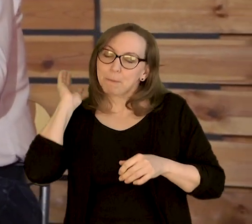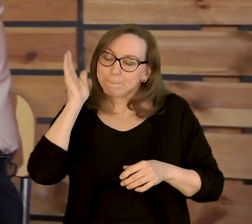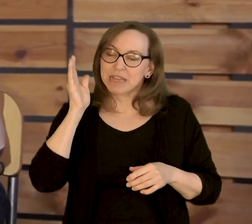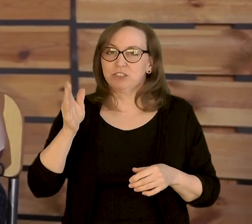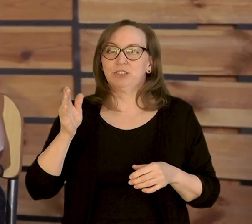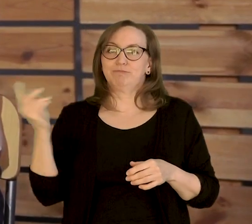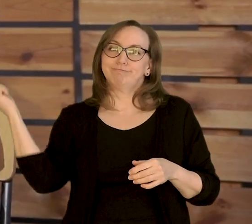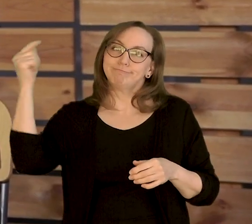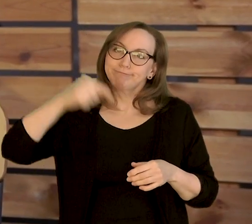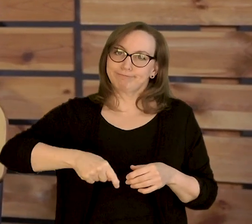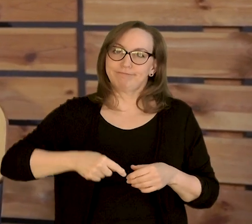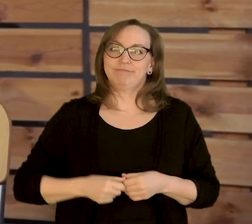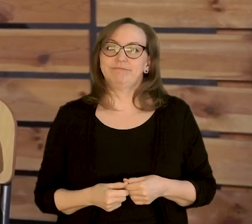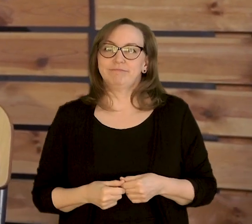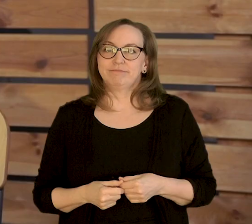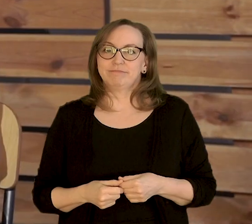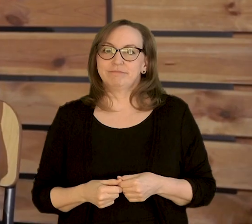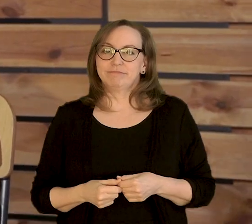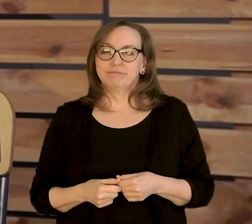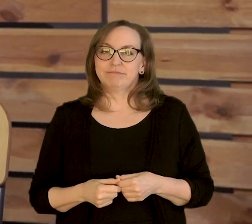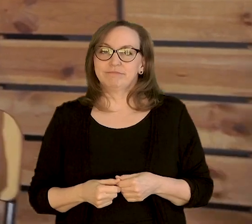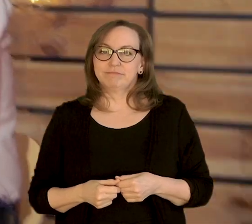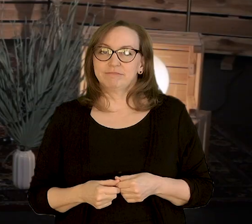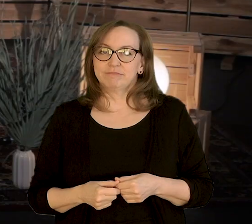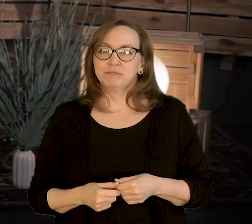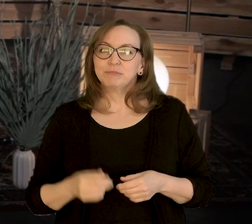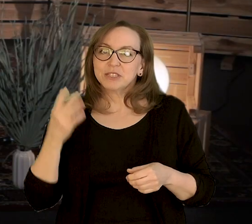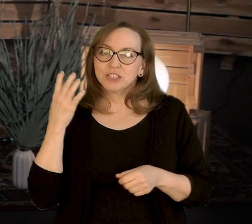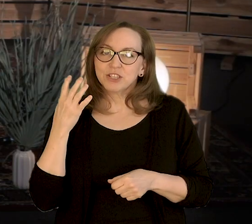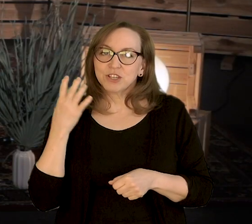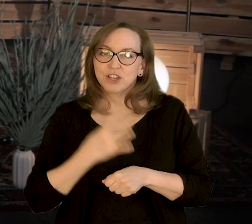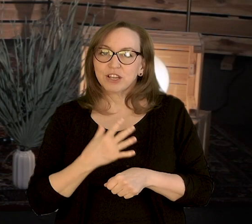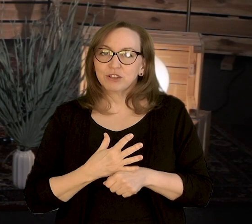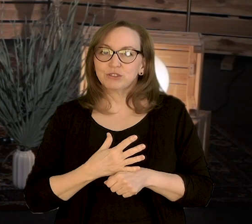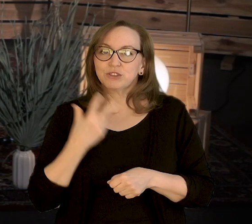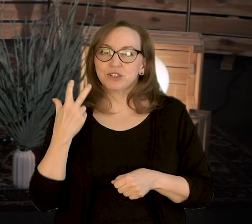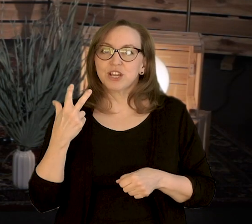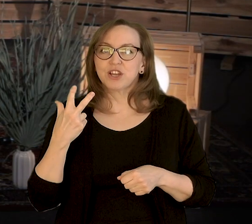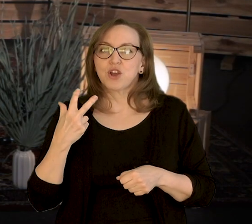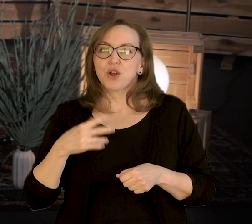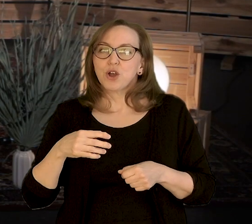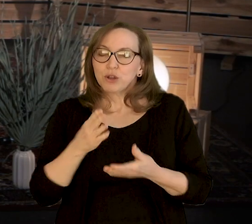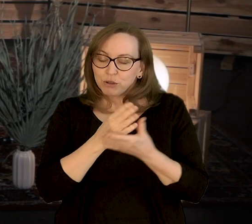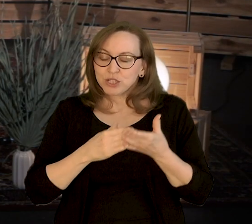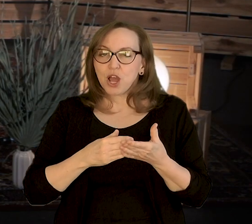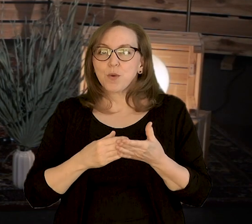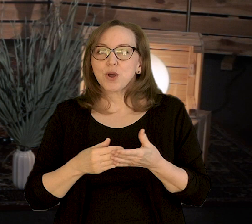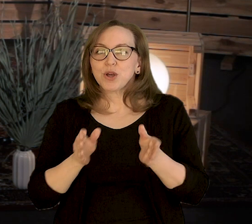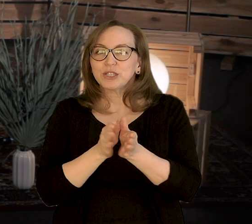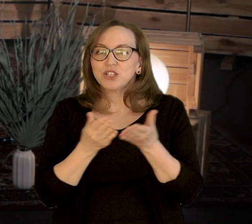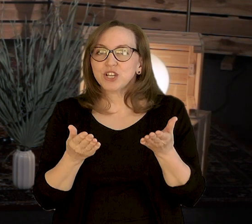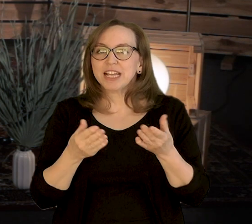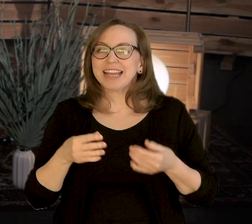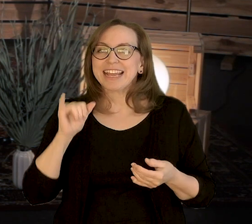akurat konkretnie z 53 rozdziału Księgi proroka Izajasza, gdzie czytamy o tym,